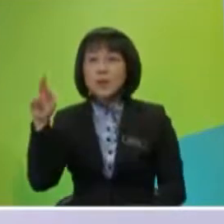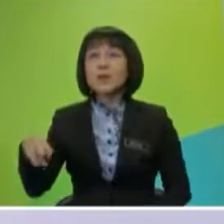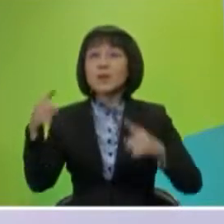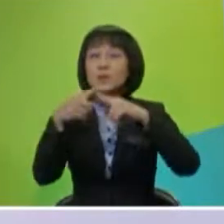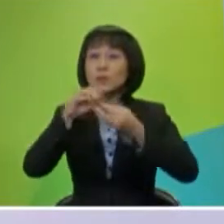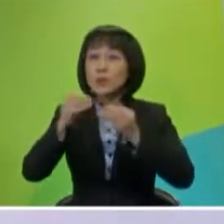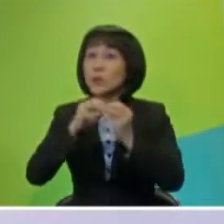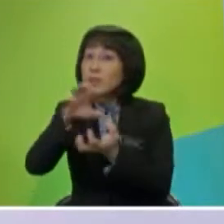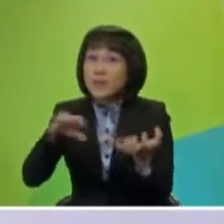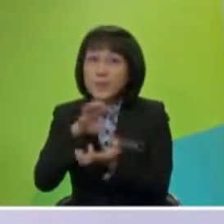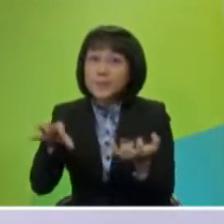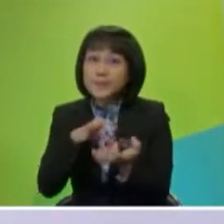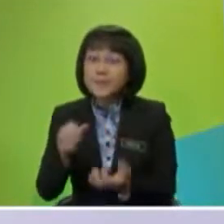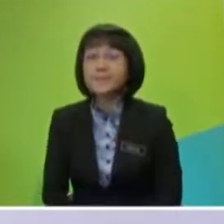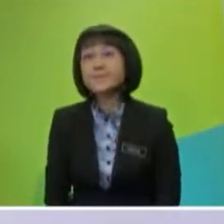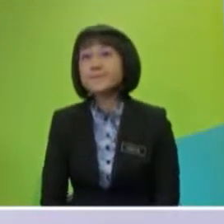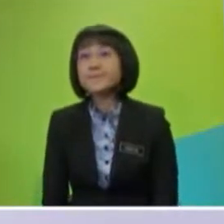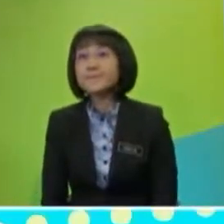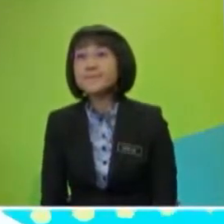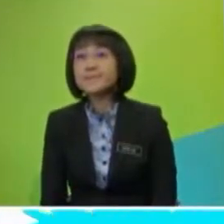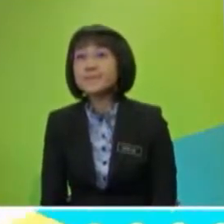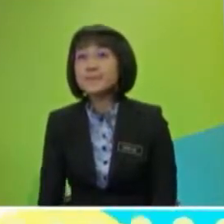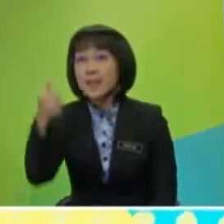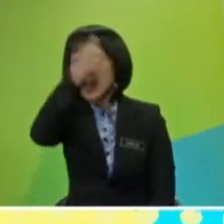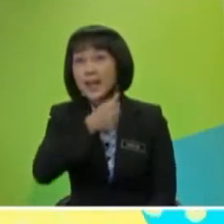bercampur? Alia. Silakan, Alia.